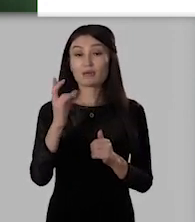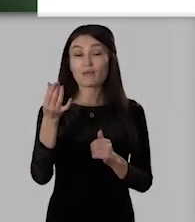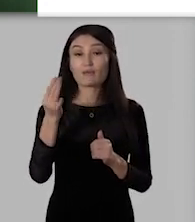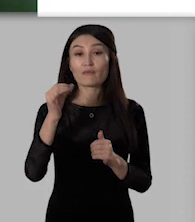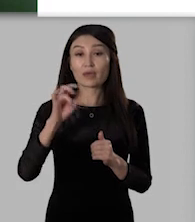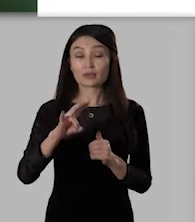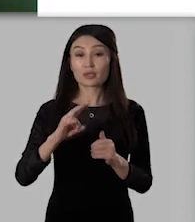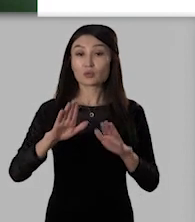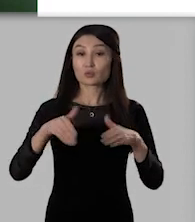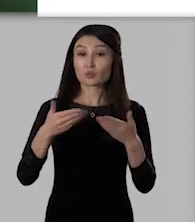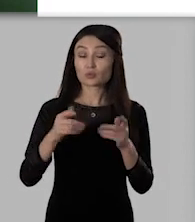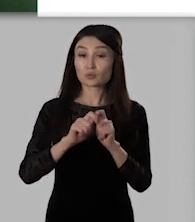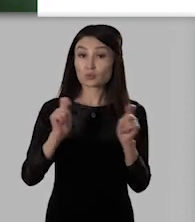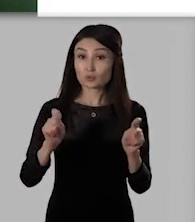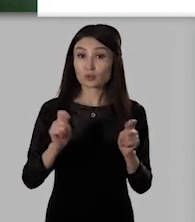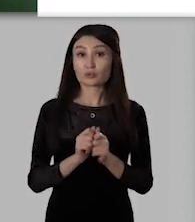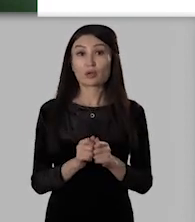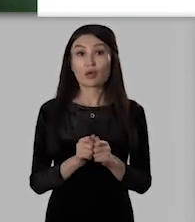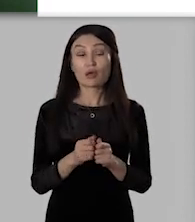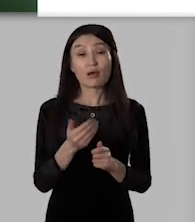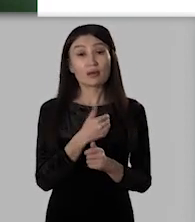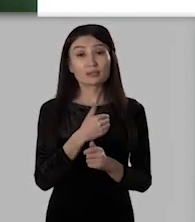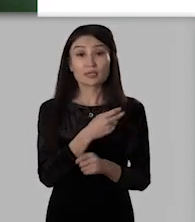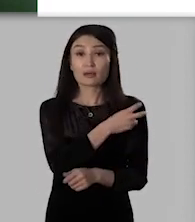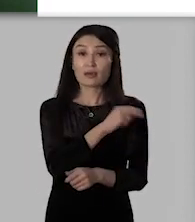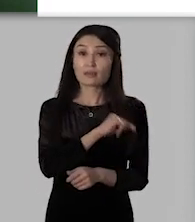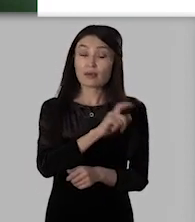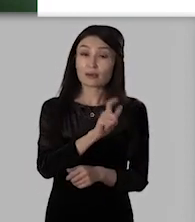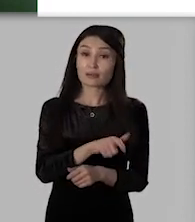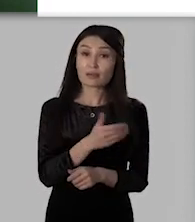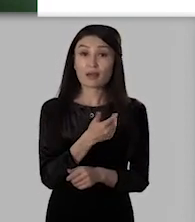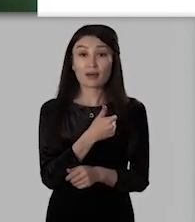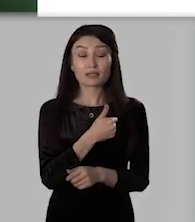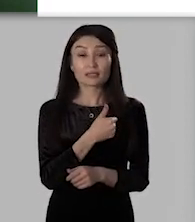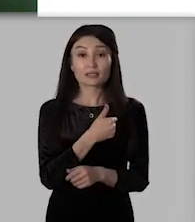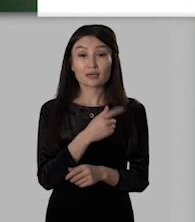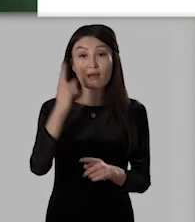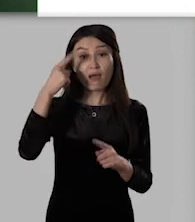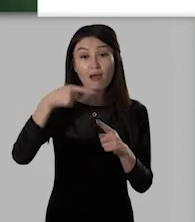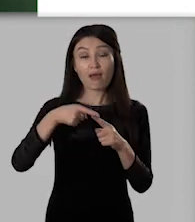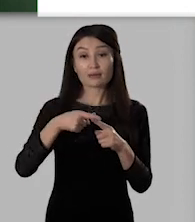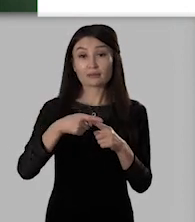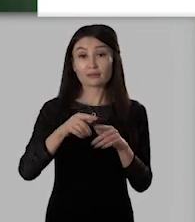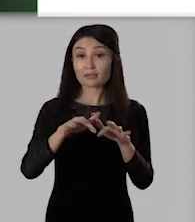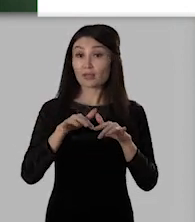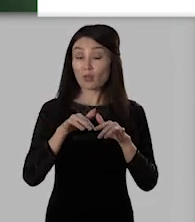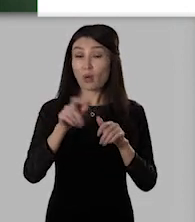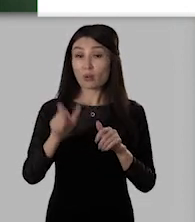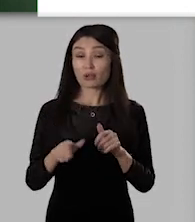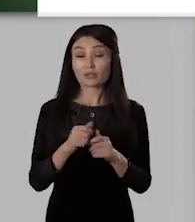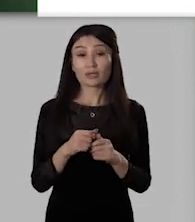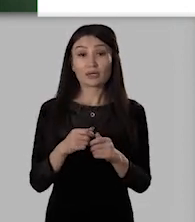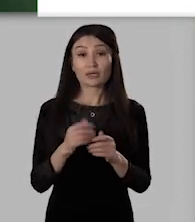көрүүнү сунуштайм. Кааласаңар дарыгер, кааласаңар IT-технолог же